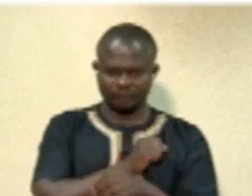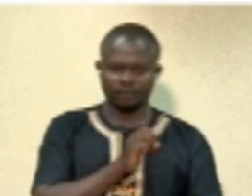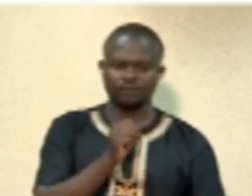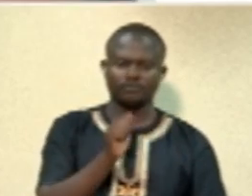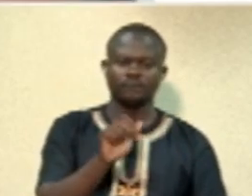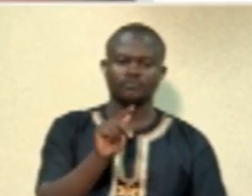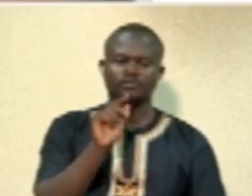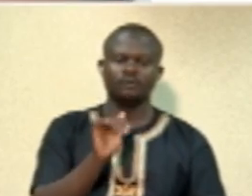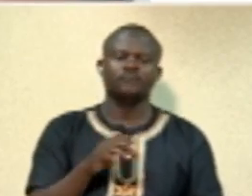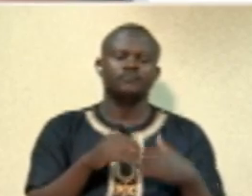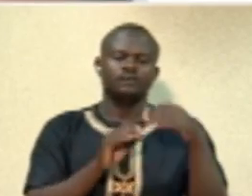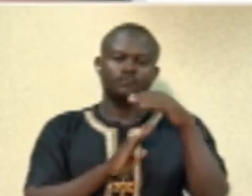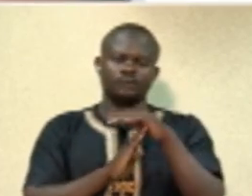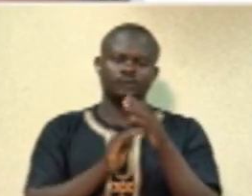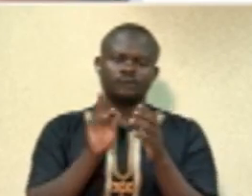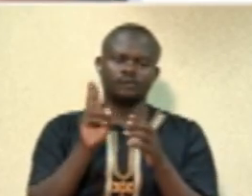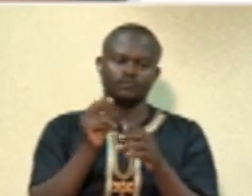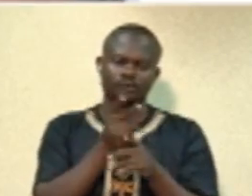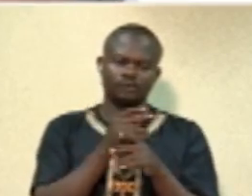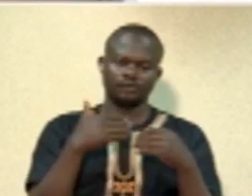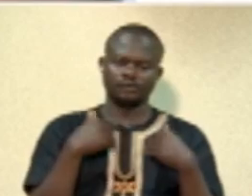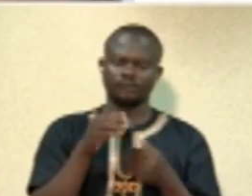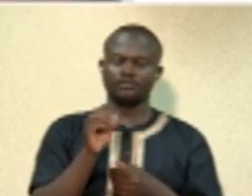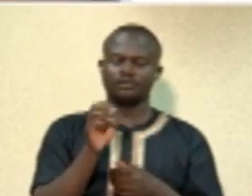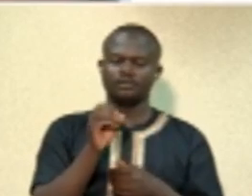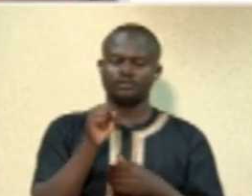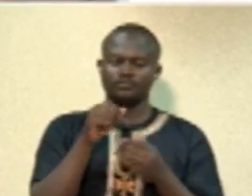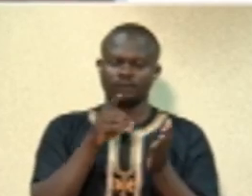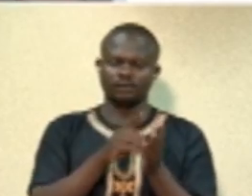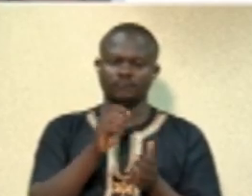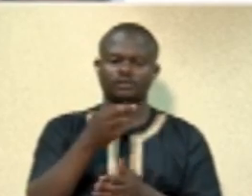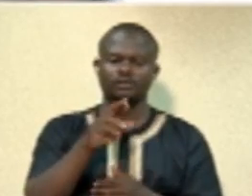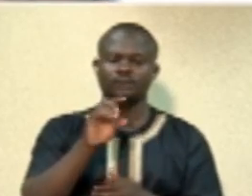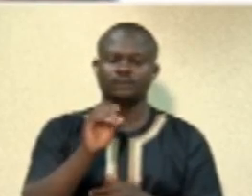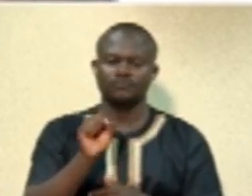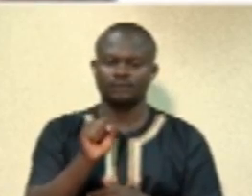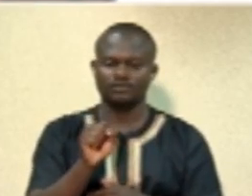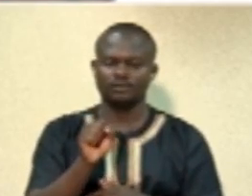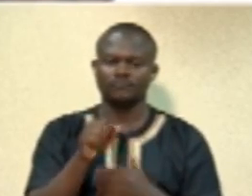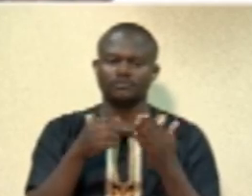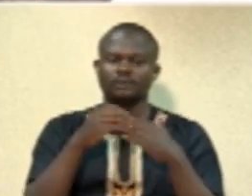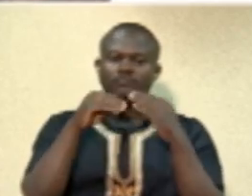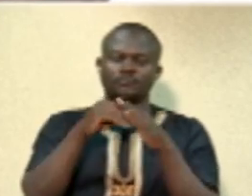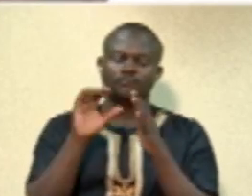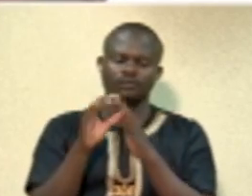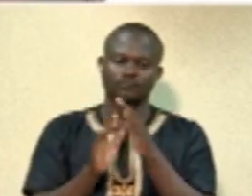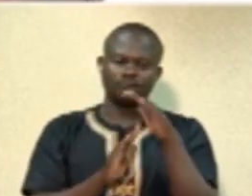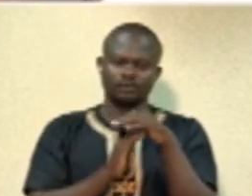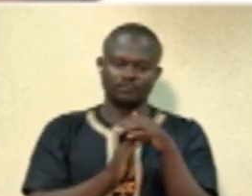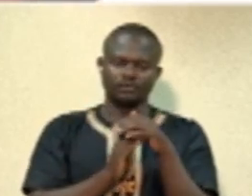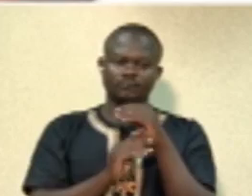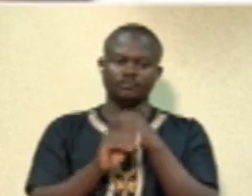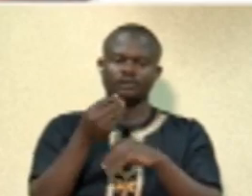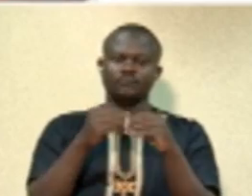Sall, Umuyobozi mukuru w'ishami ry'umuryango w'abibumbye ryita ku buzima OMS Dr. Tedros Adhanom Ghebreyesus, Umuyobozi mukuru w'umuryango mpuzamahanga